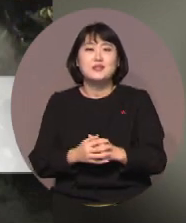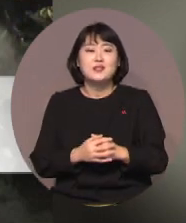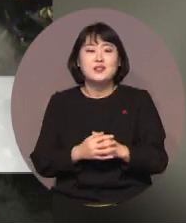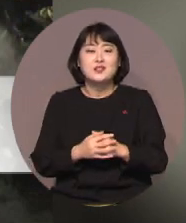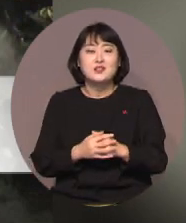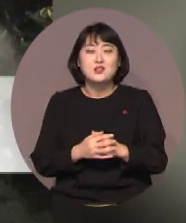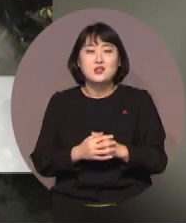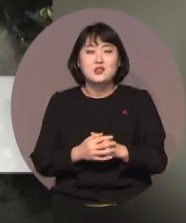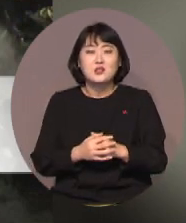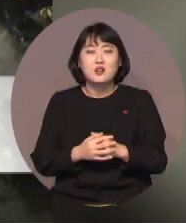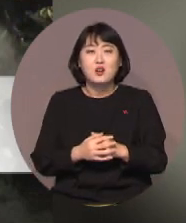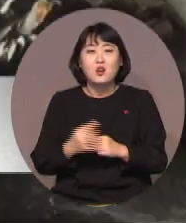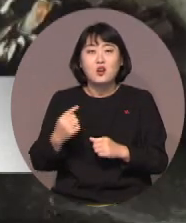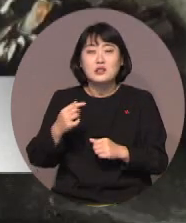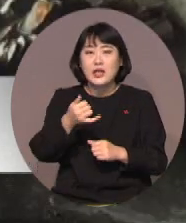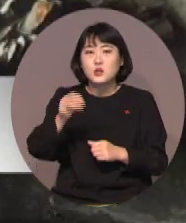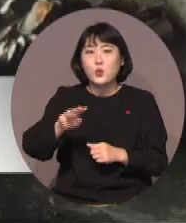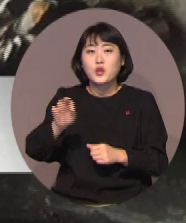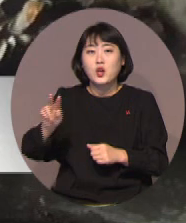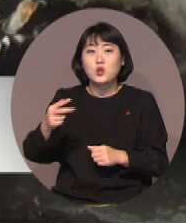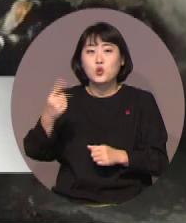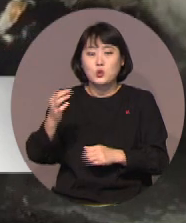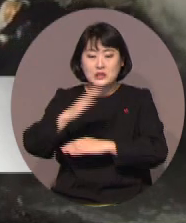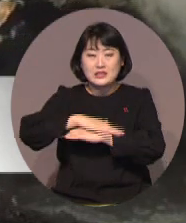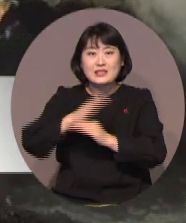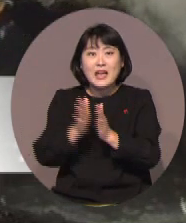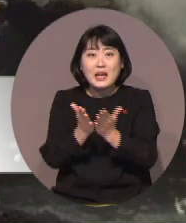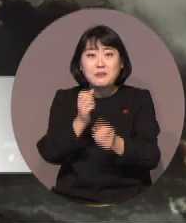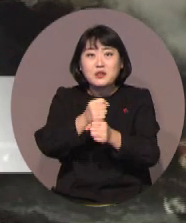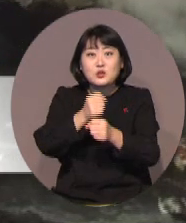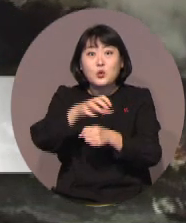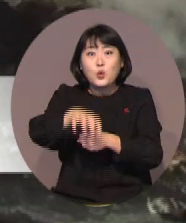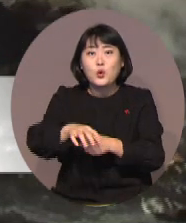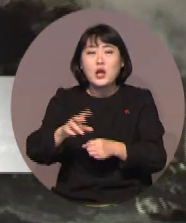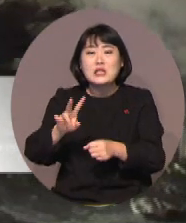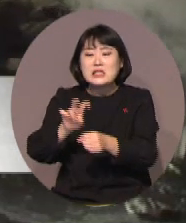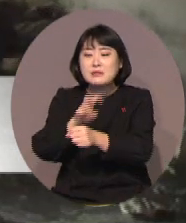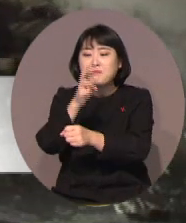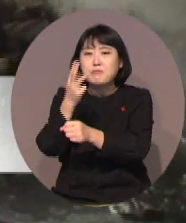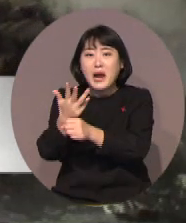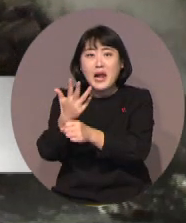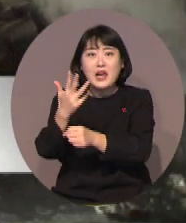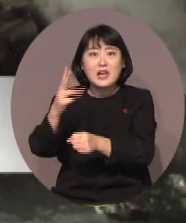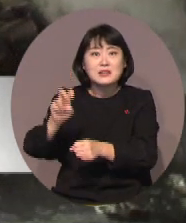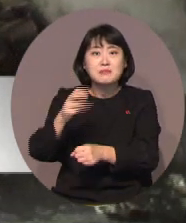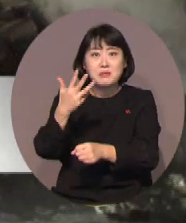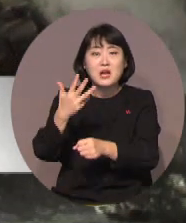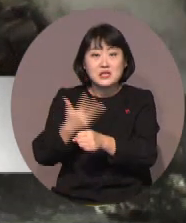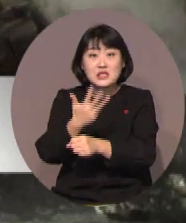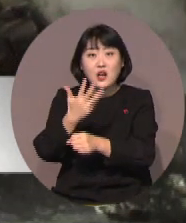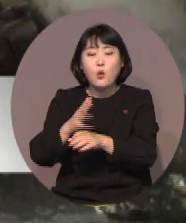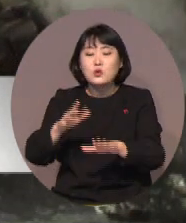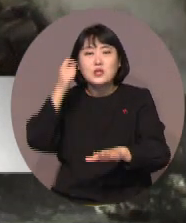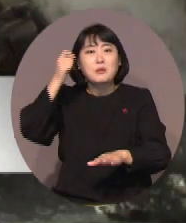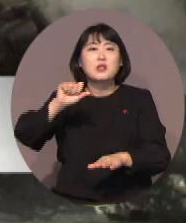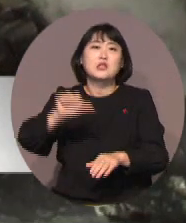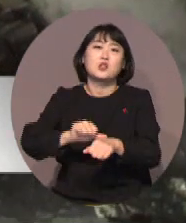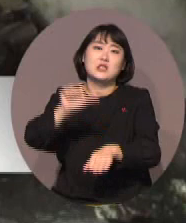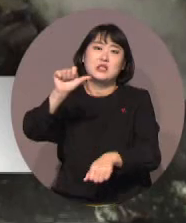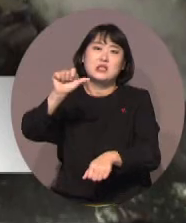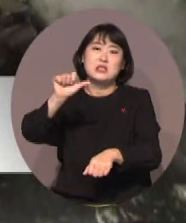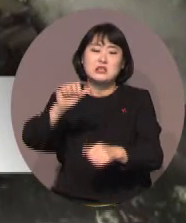45분쯤 세종시 연동면 인쇄공장에서 난 부른 화재발생 28시간여 만인 오늘 새벽